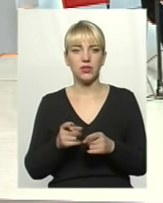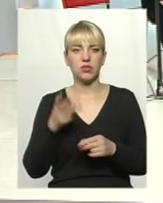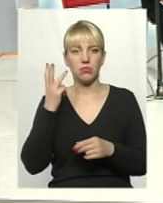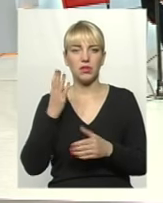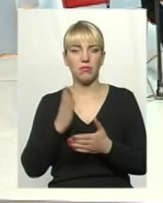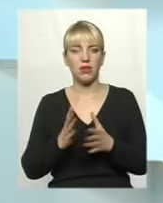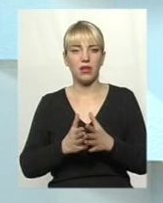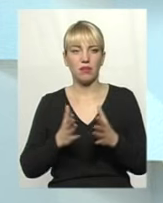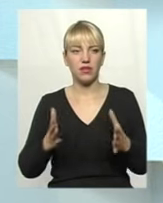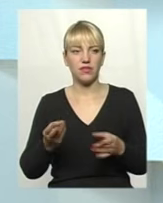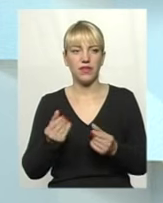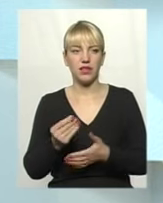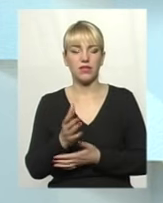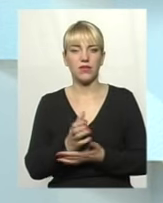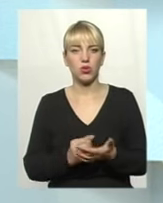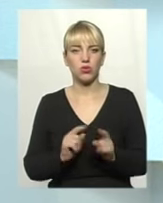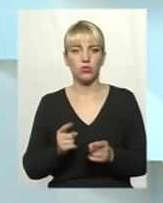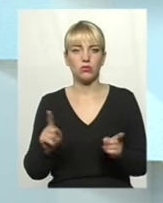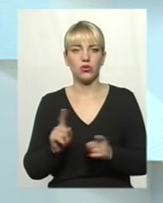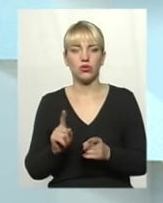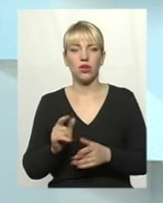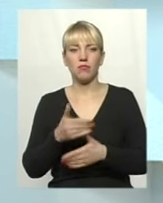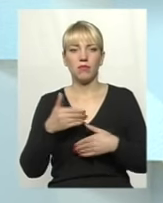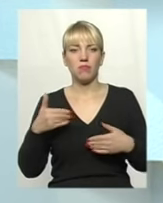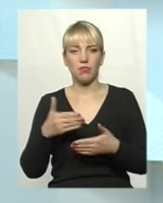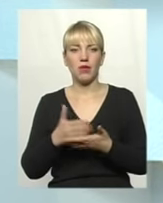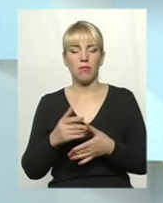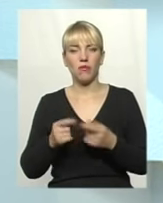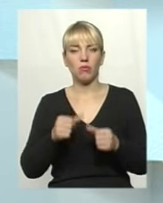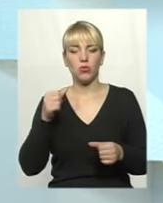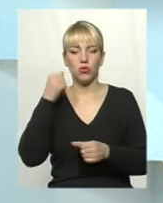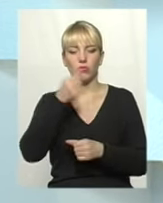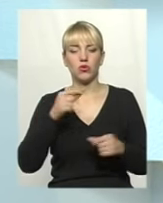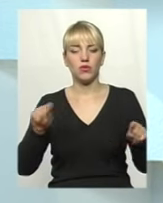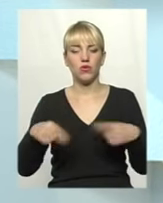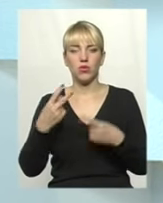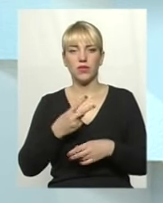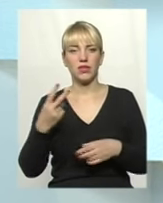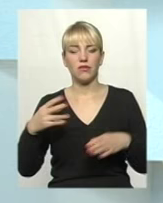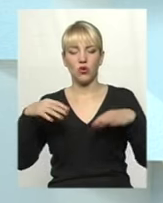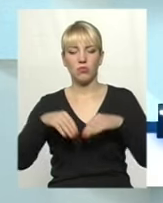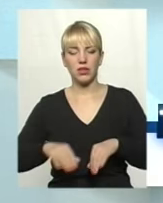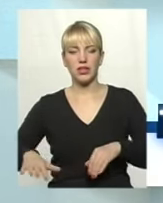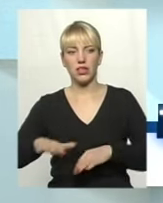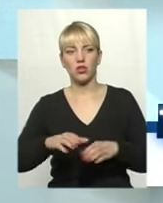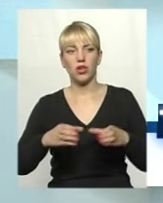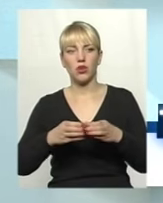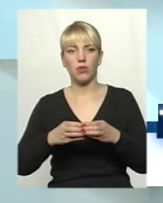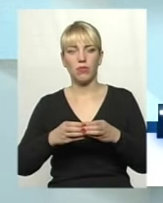найбільший фінансовий ресурс, тому що ми маємо в минулому році створено 22 об'єднані територіальні